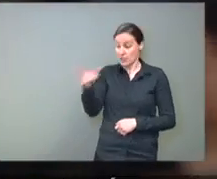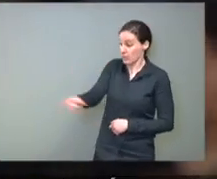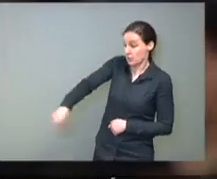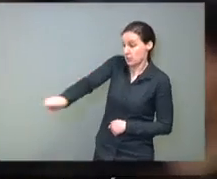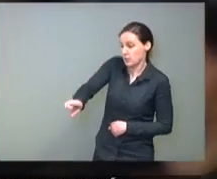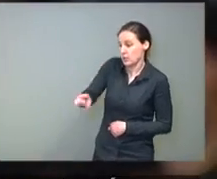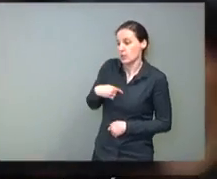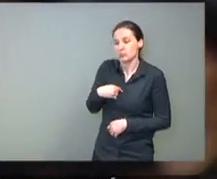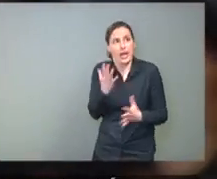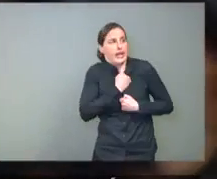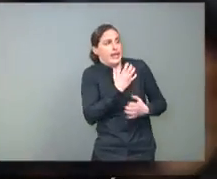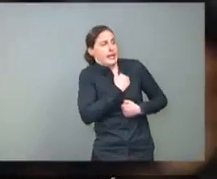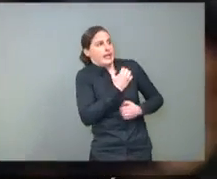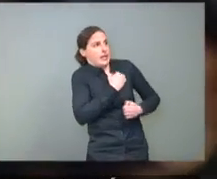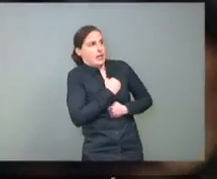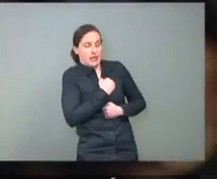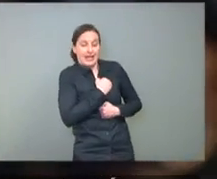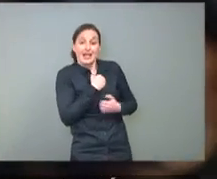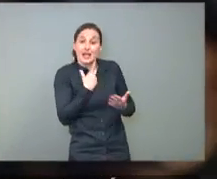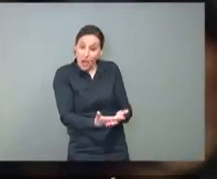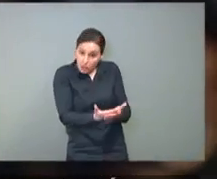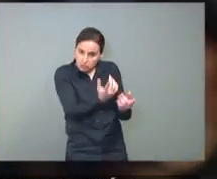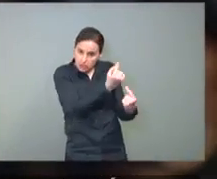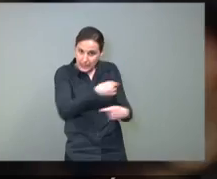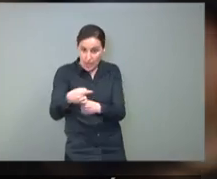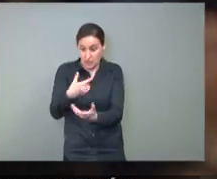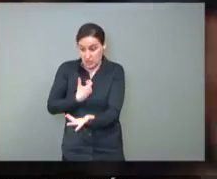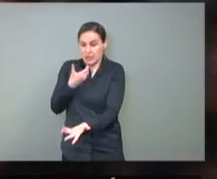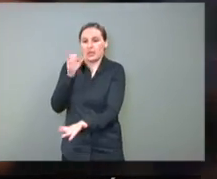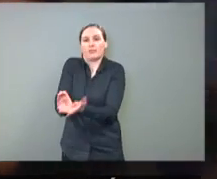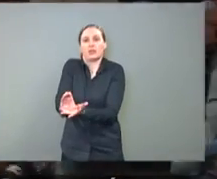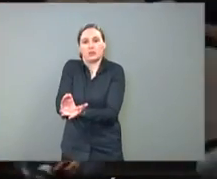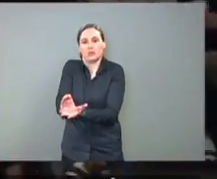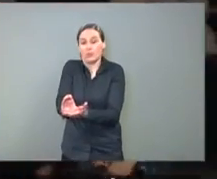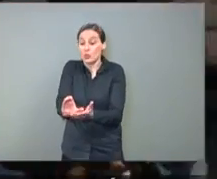capitalisme tributaire auquel nous sommes confrontés. Un capitalisme